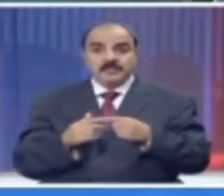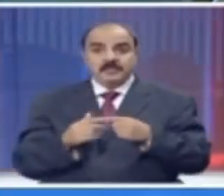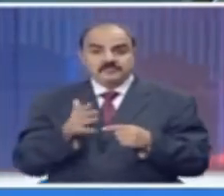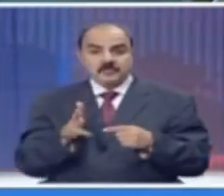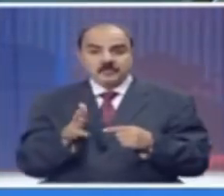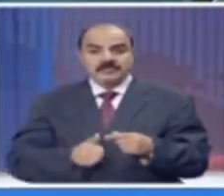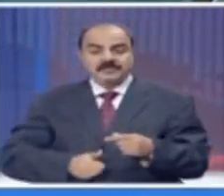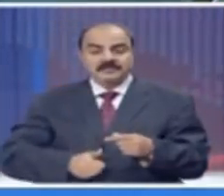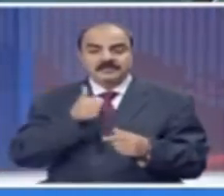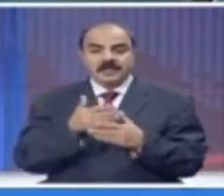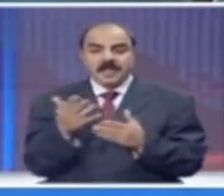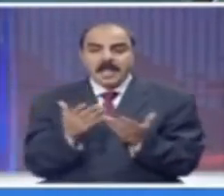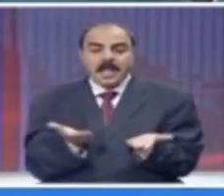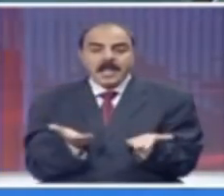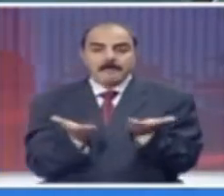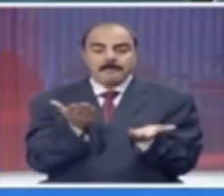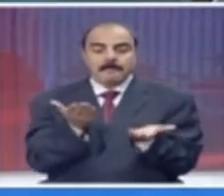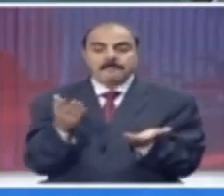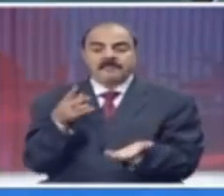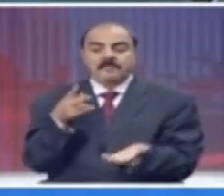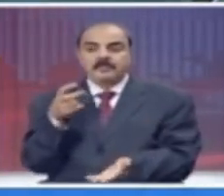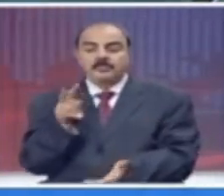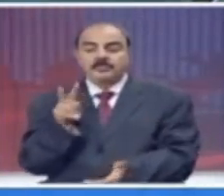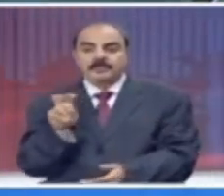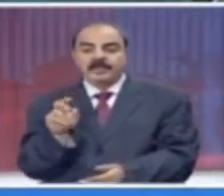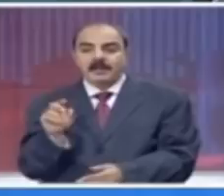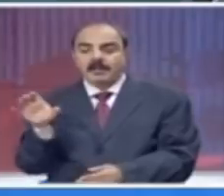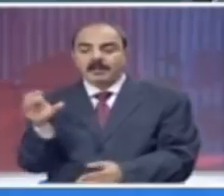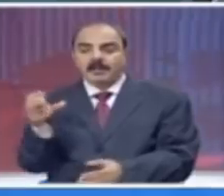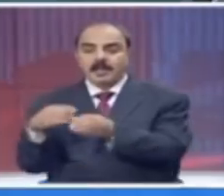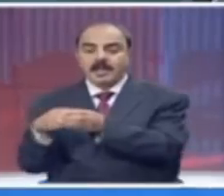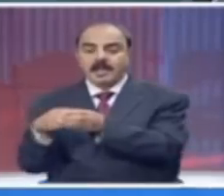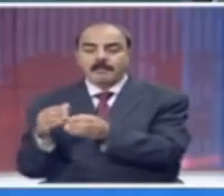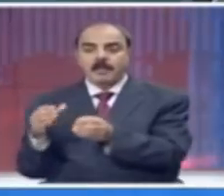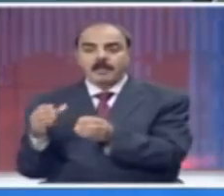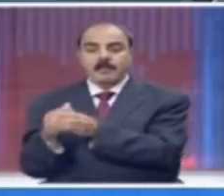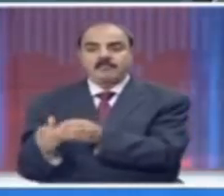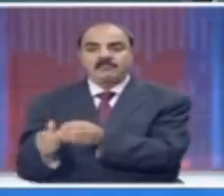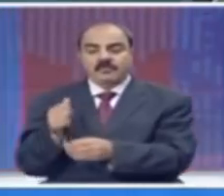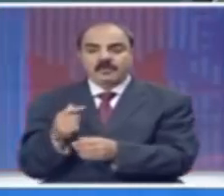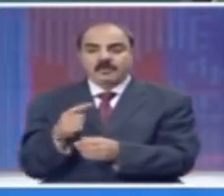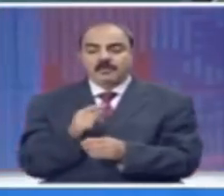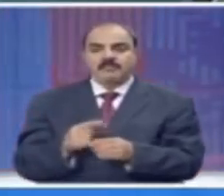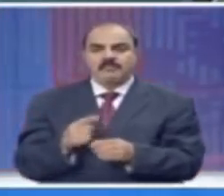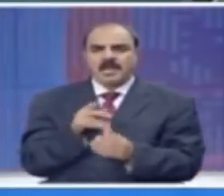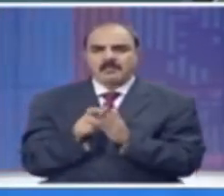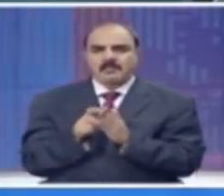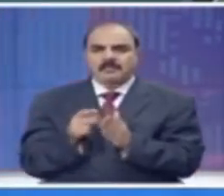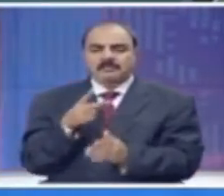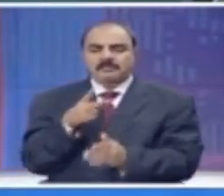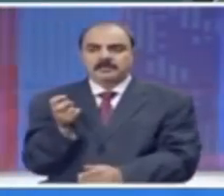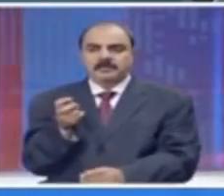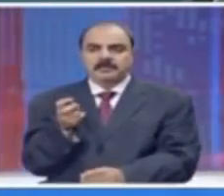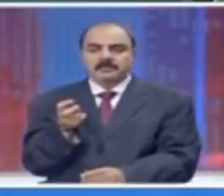قد يفوز بما يساوي 270 صوتا من أصوات المجمع الانتخابي. الفائز يحتاج فقط إلى